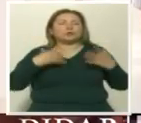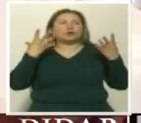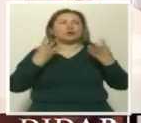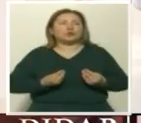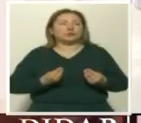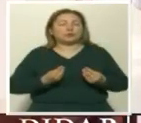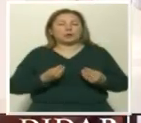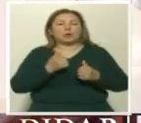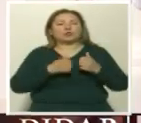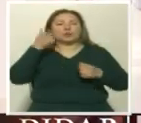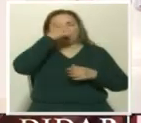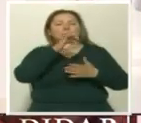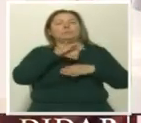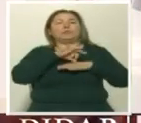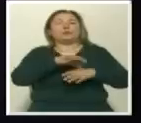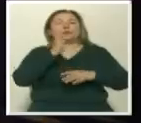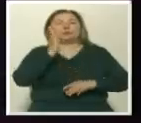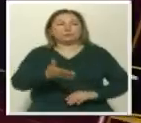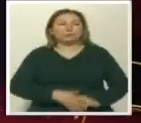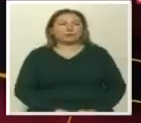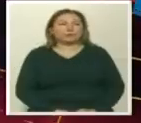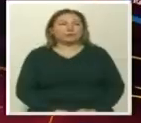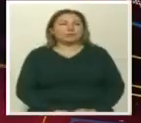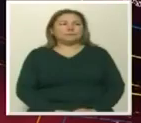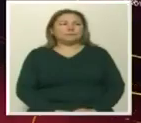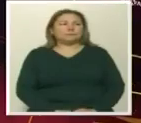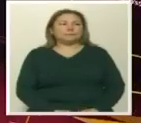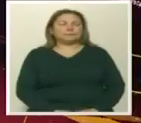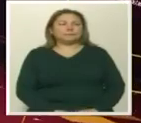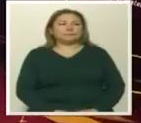шарасы жыл соңына дейін жалғасады. Мөлдір Батырбай, Амангелді Тұрахмет, Дидар.